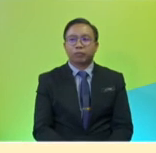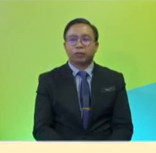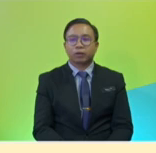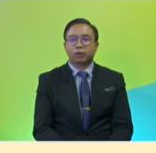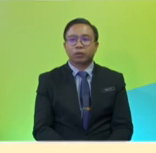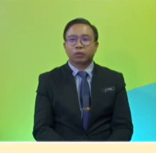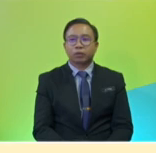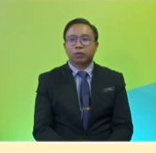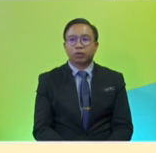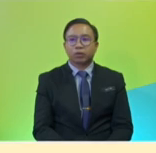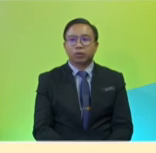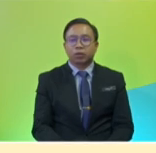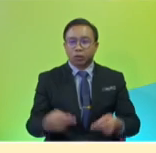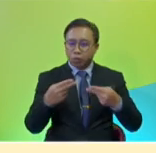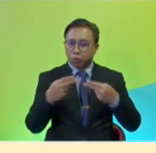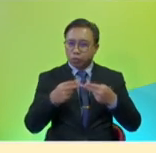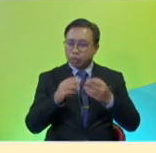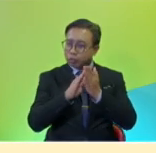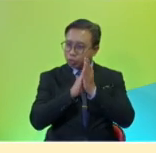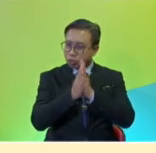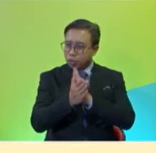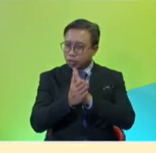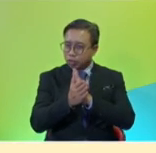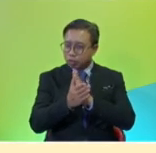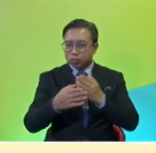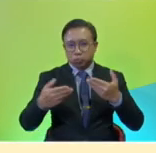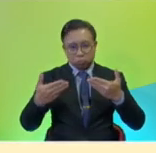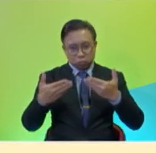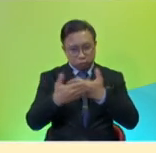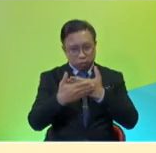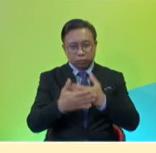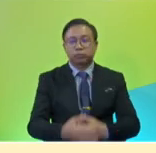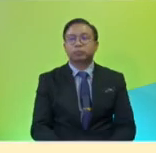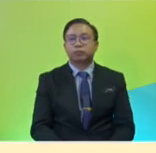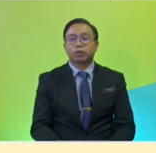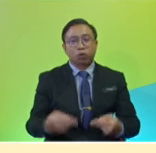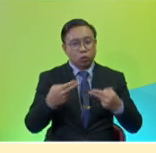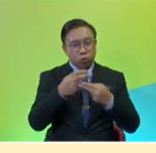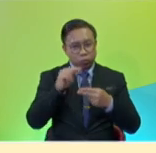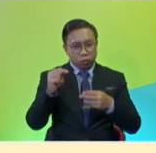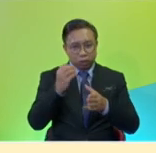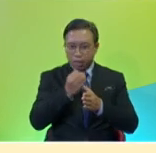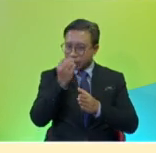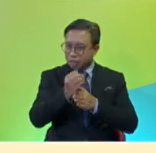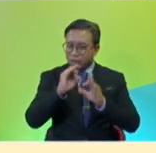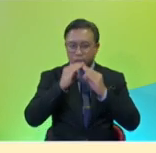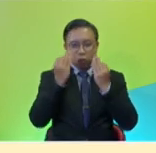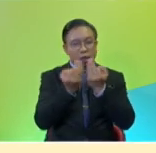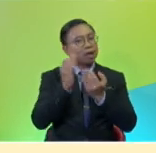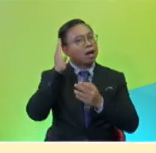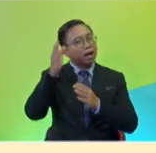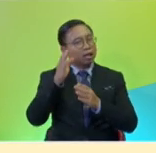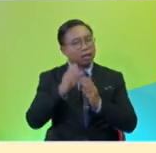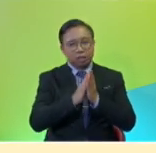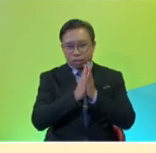Hubungan menjadi erat. Rupa-rupanya hubungan antara keluarga kamu akan menjadi